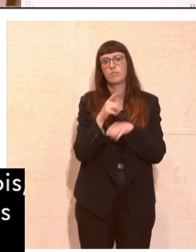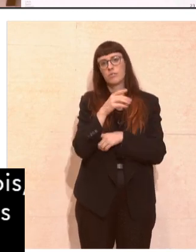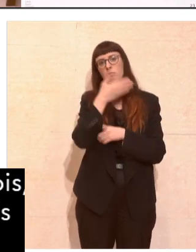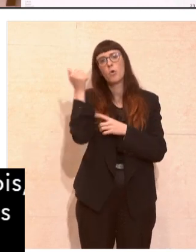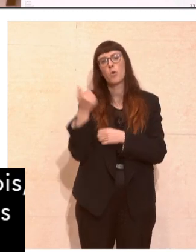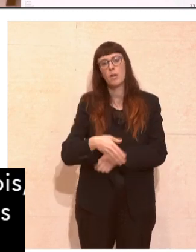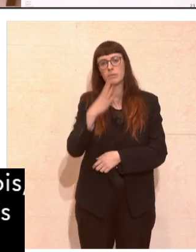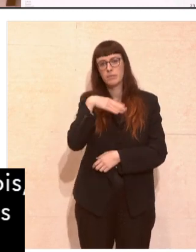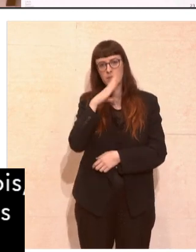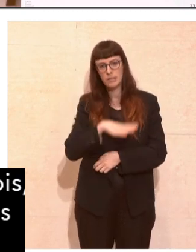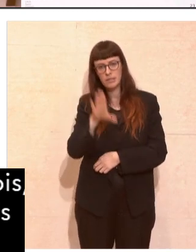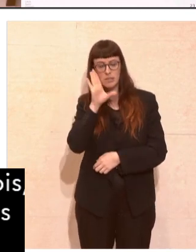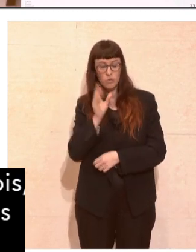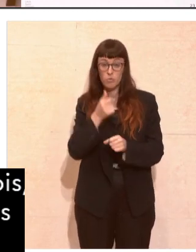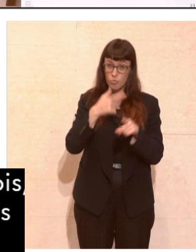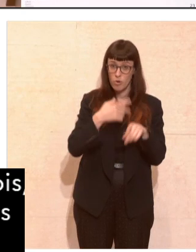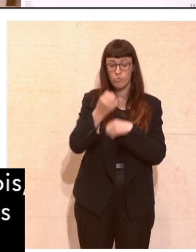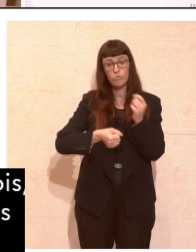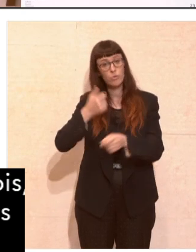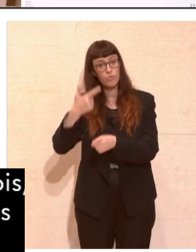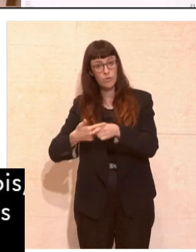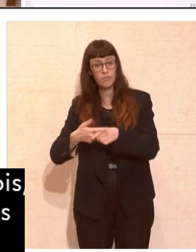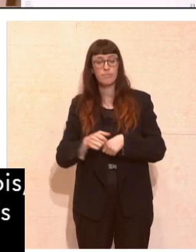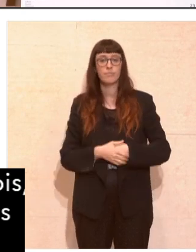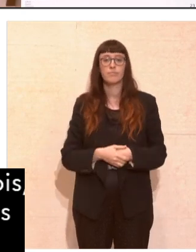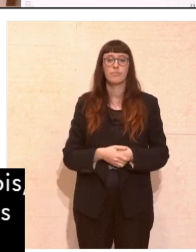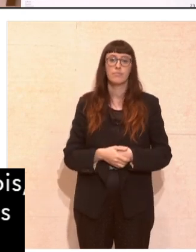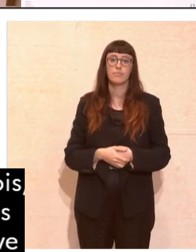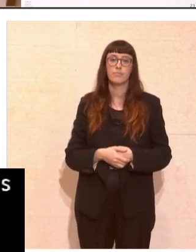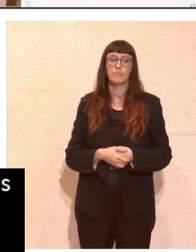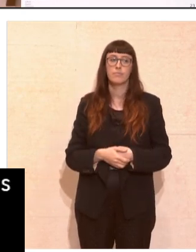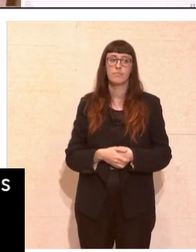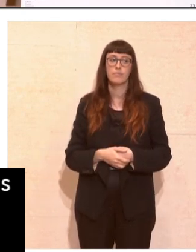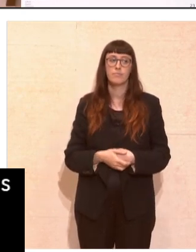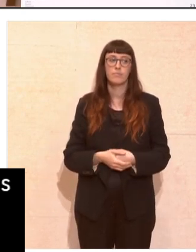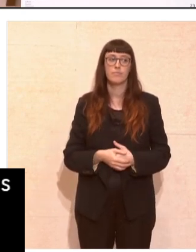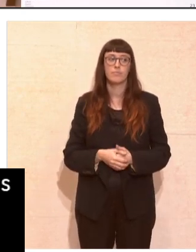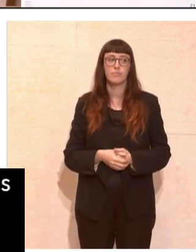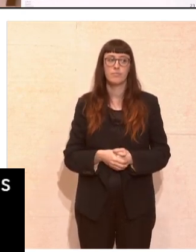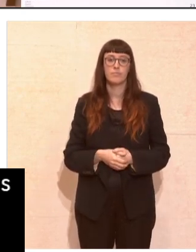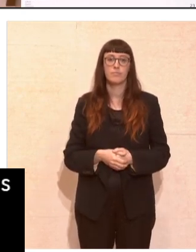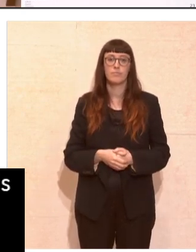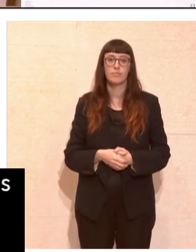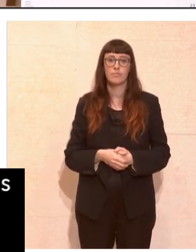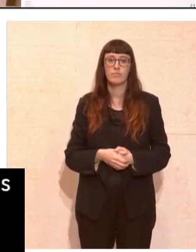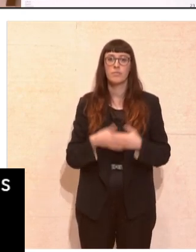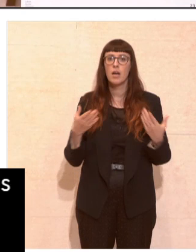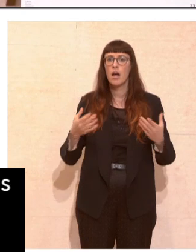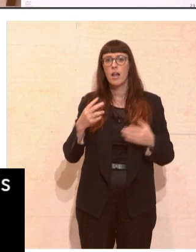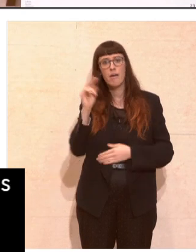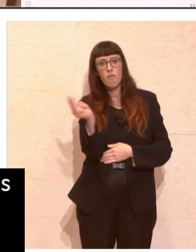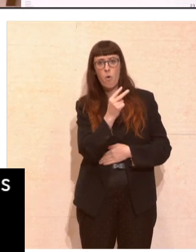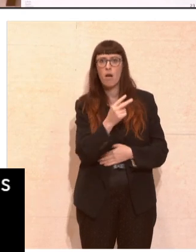2 siestes après seulement une sieste en après-midi. Donc, ici, je vous présente la durée de sommeil sur 24